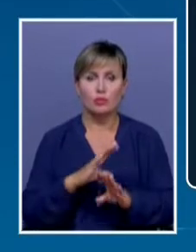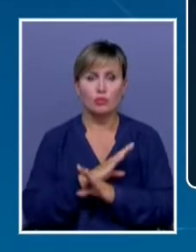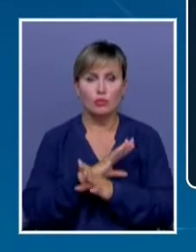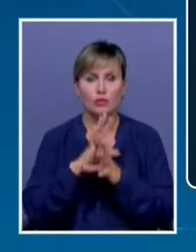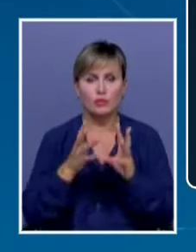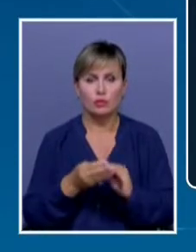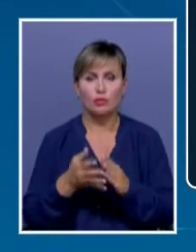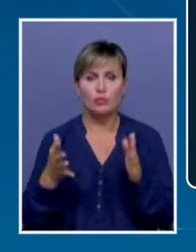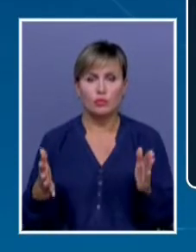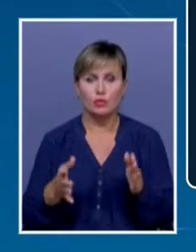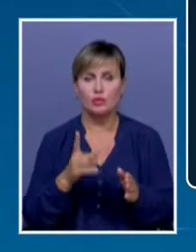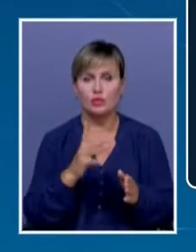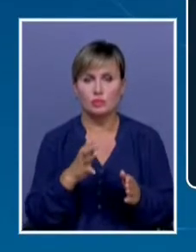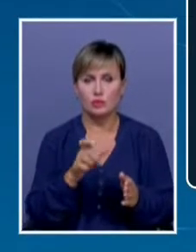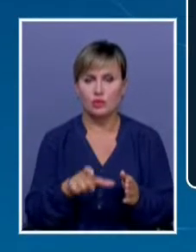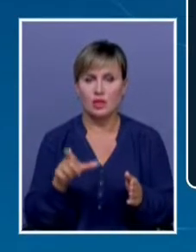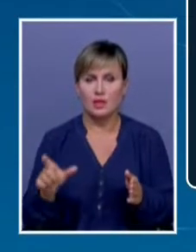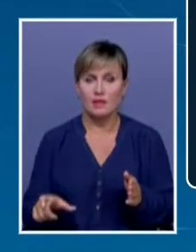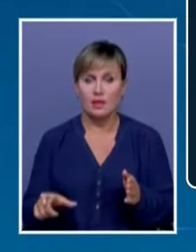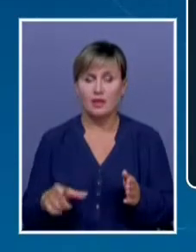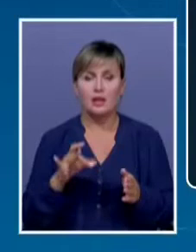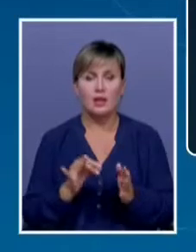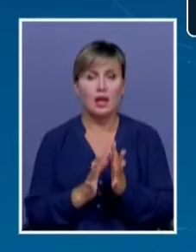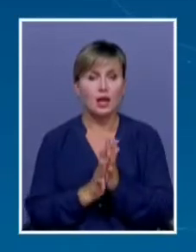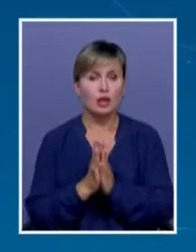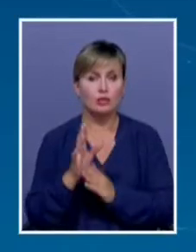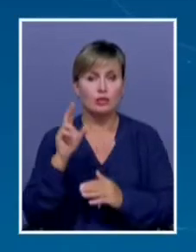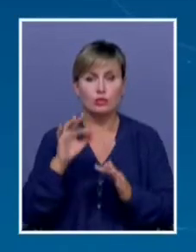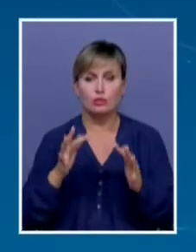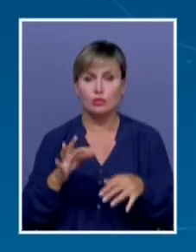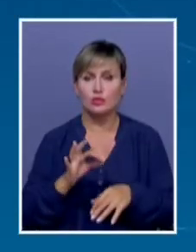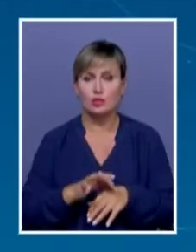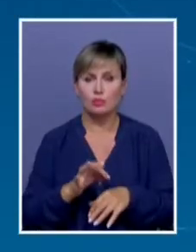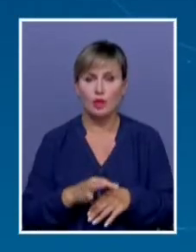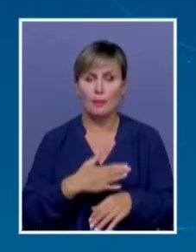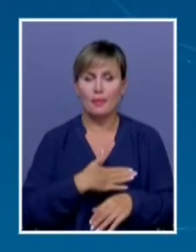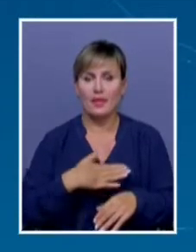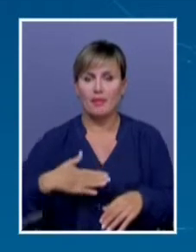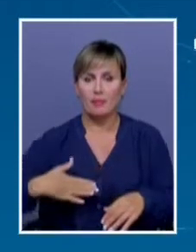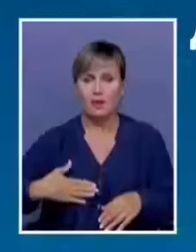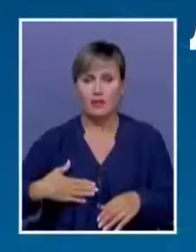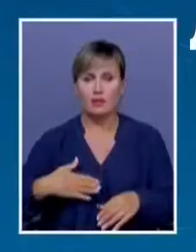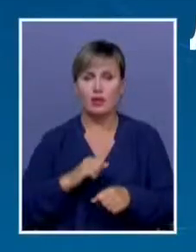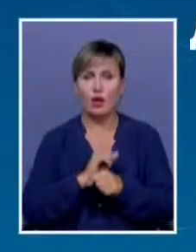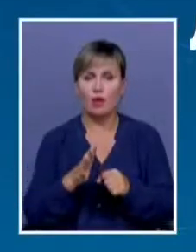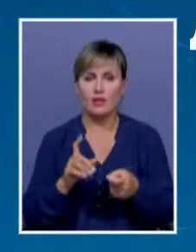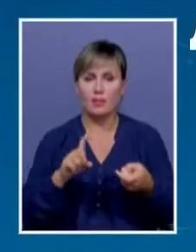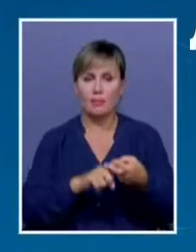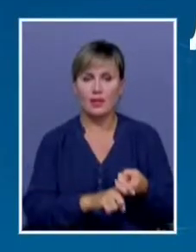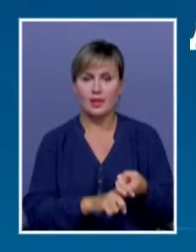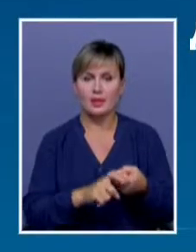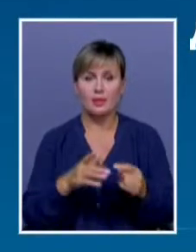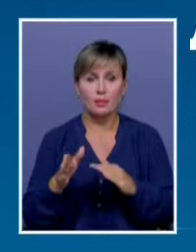стали более 1500 человек. Между тем растет количество случаев заболевания пневмонии с признаками COVID-19.